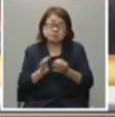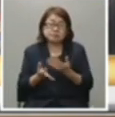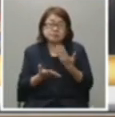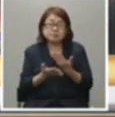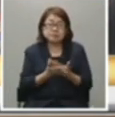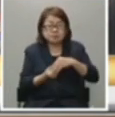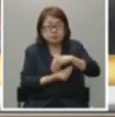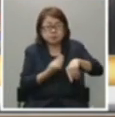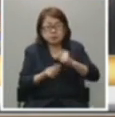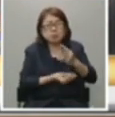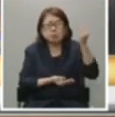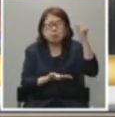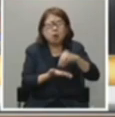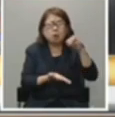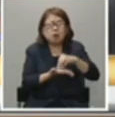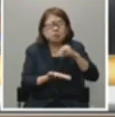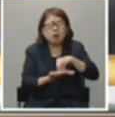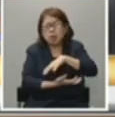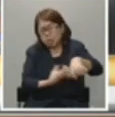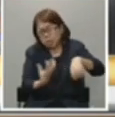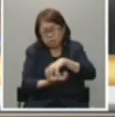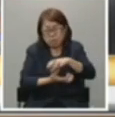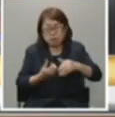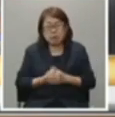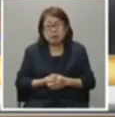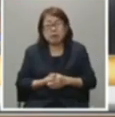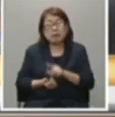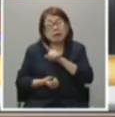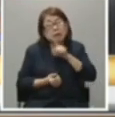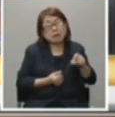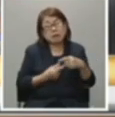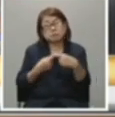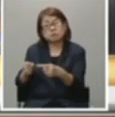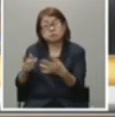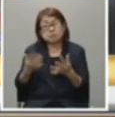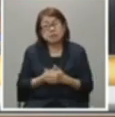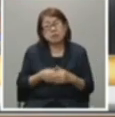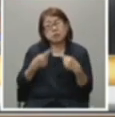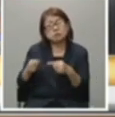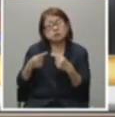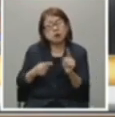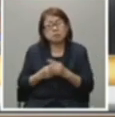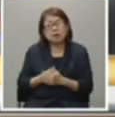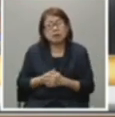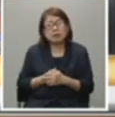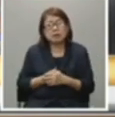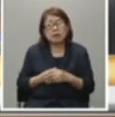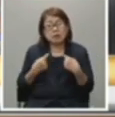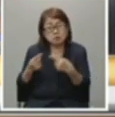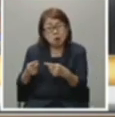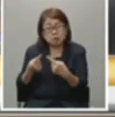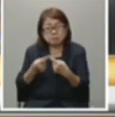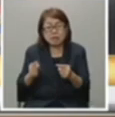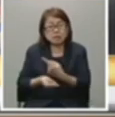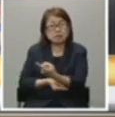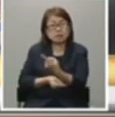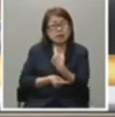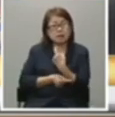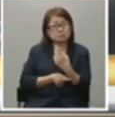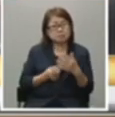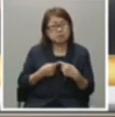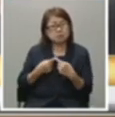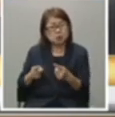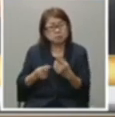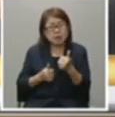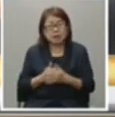ดค่ะสิ่งที่เขาถามท่านไม่ได้ตอบสิ่งที่ท่านตอบเขาไม่ได้ถามค่ะพยายามจะอ้างว่า